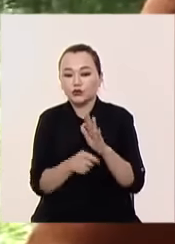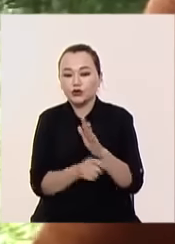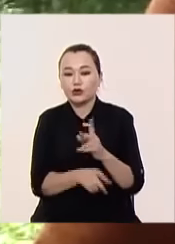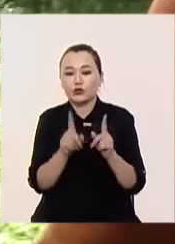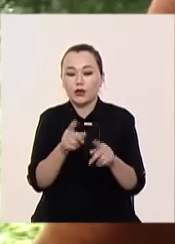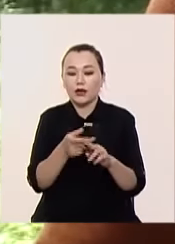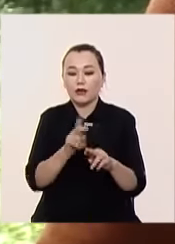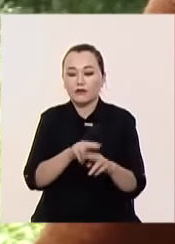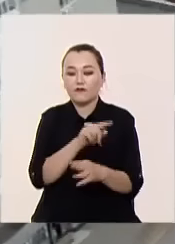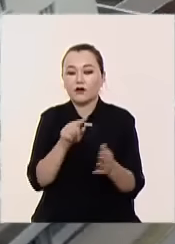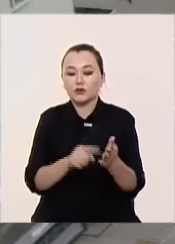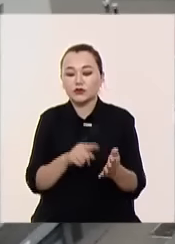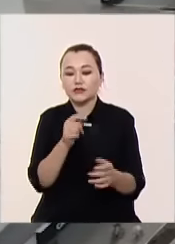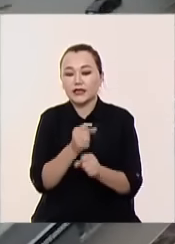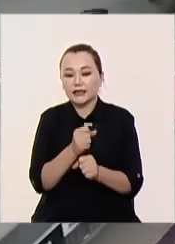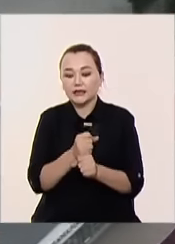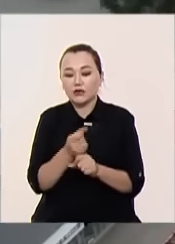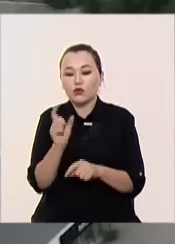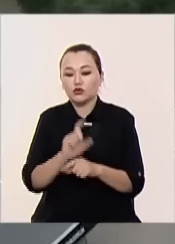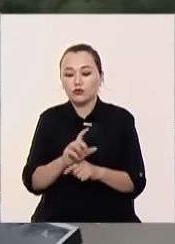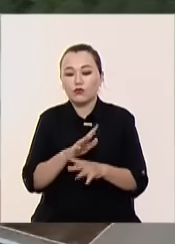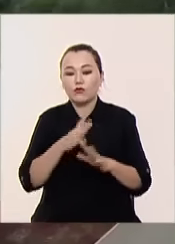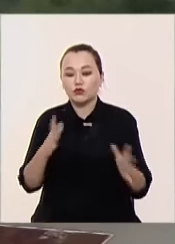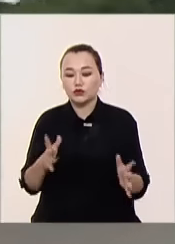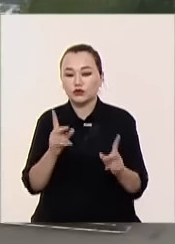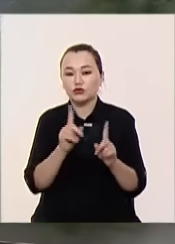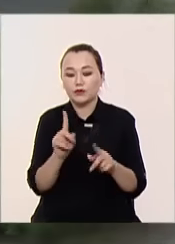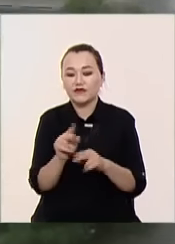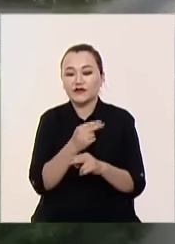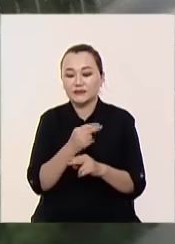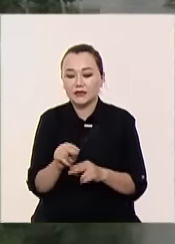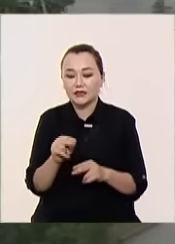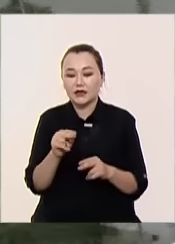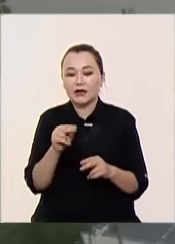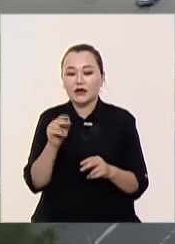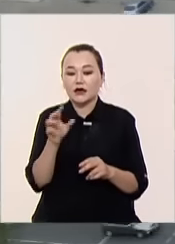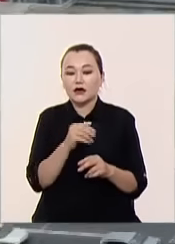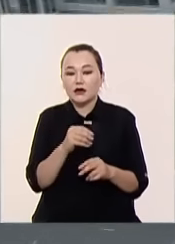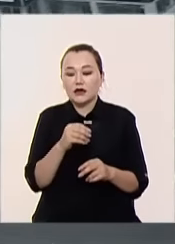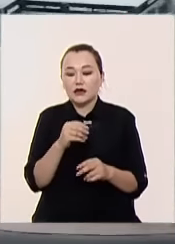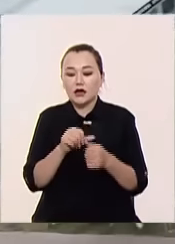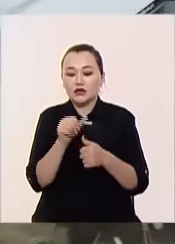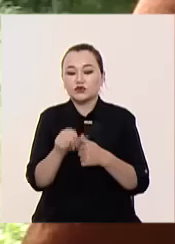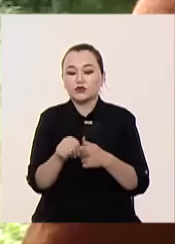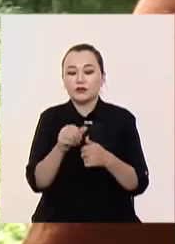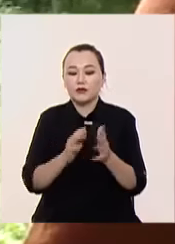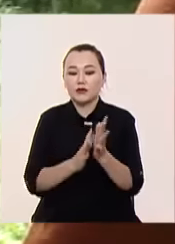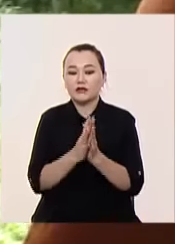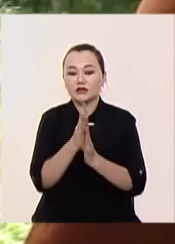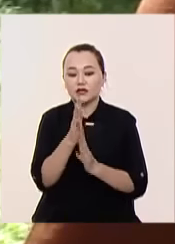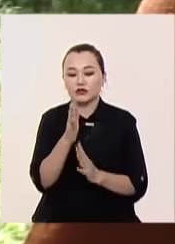Нужно вообще делать очень, наверное, больше для того, чтобы воспитать патриотизм в наших, особенно